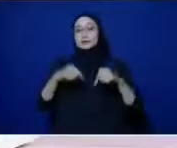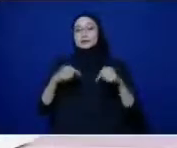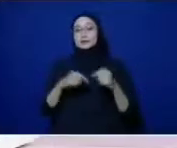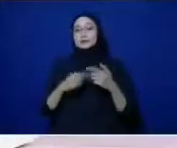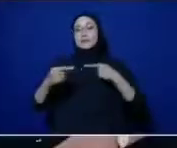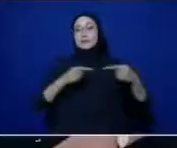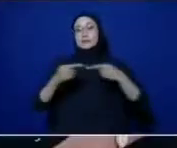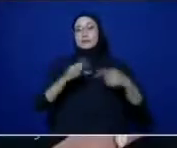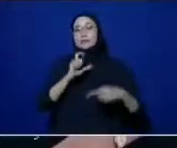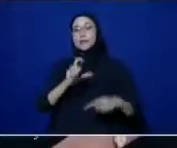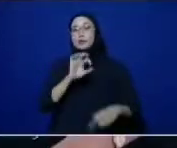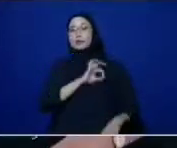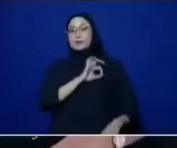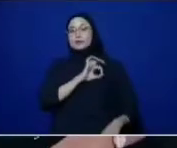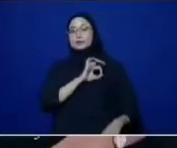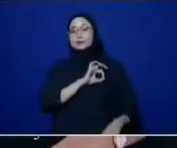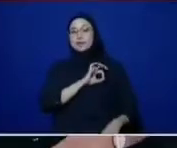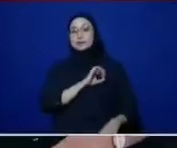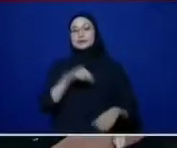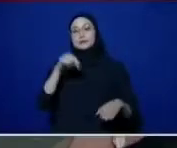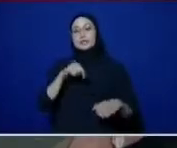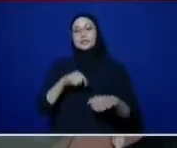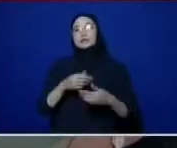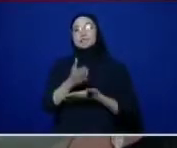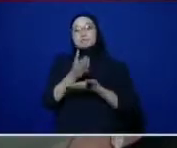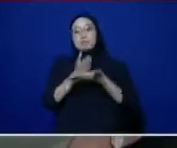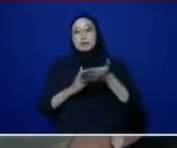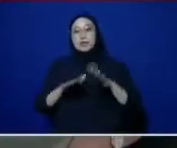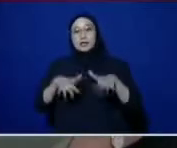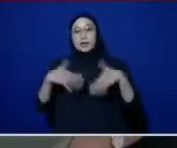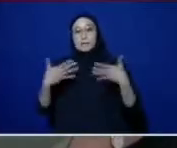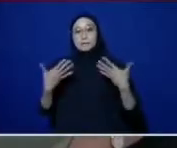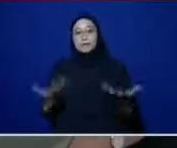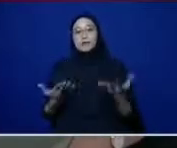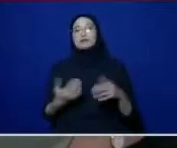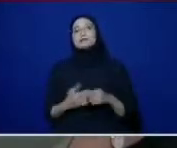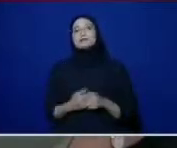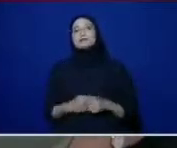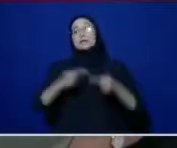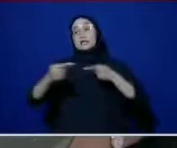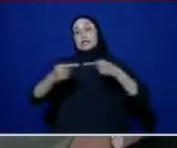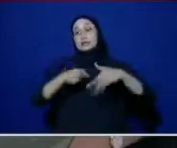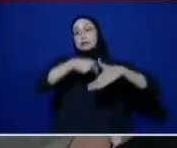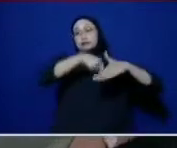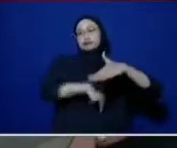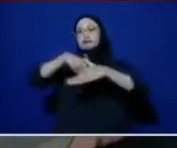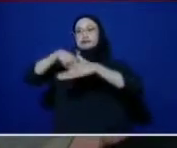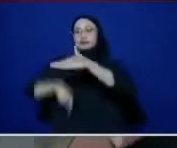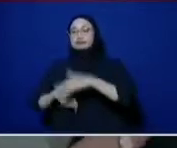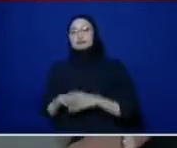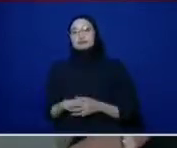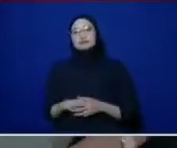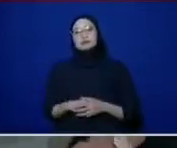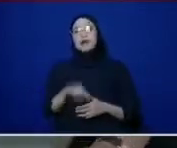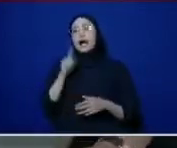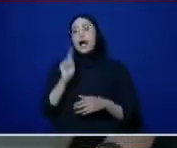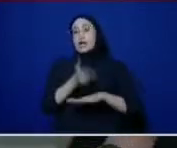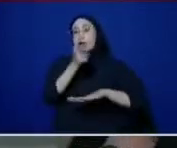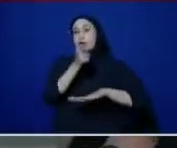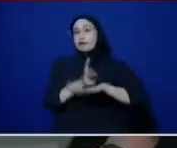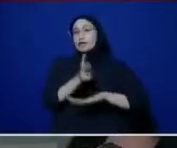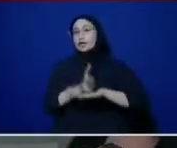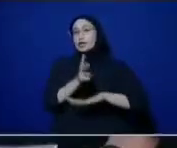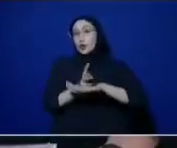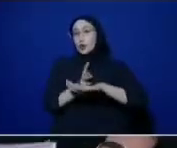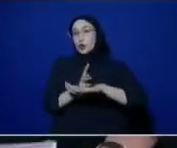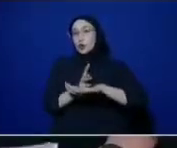Kita sampai di debat eksploratif. Dalam debat ini terdapat video yang merupakan aktualisasi dari pernyataan